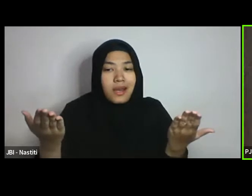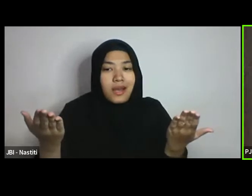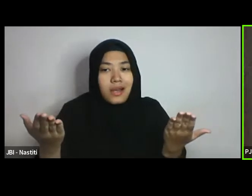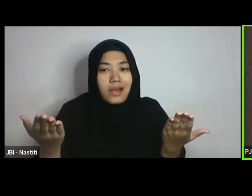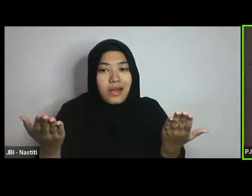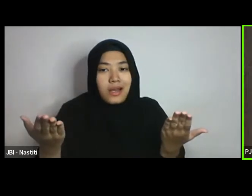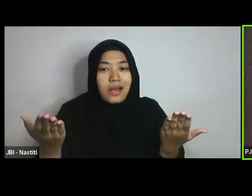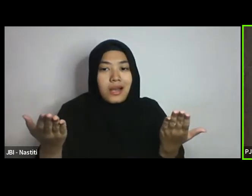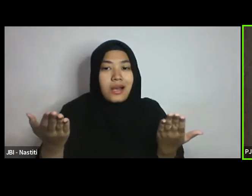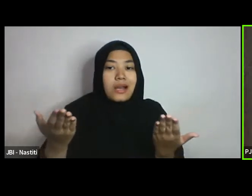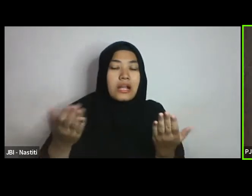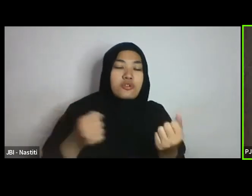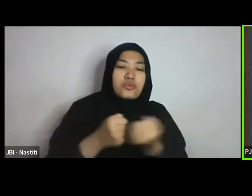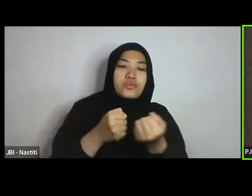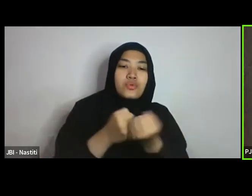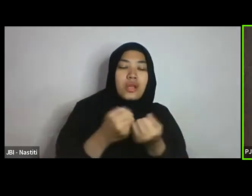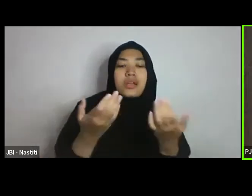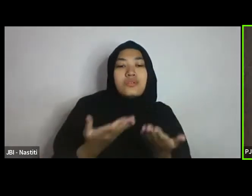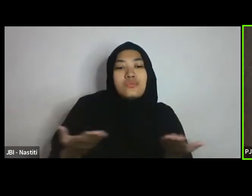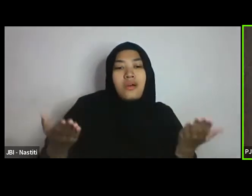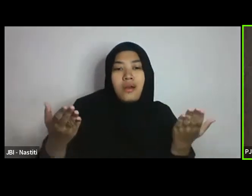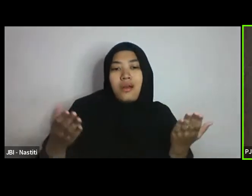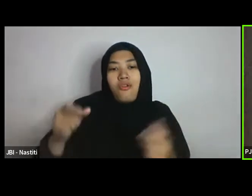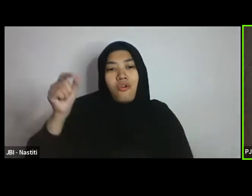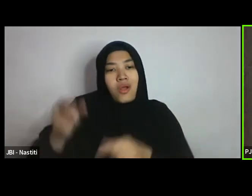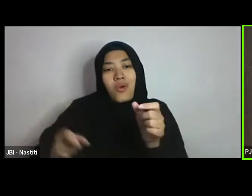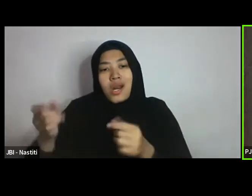Yang kedua adalah